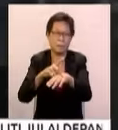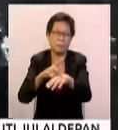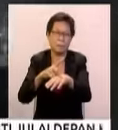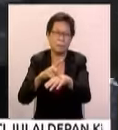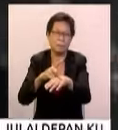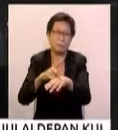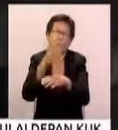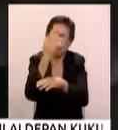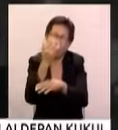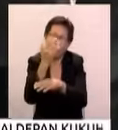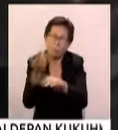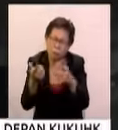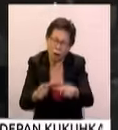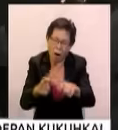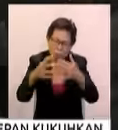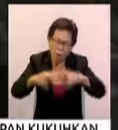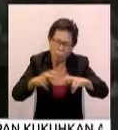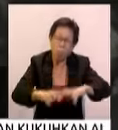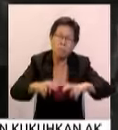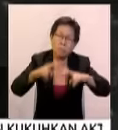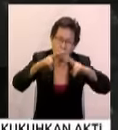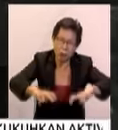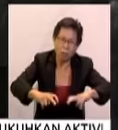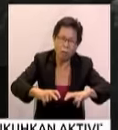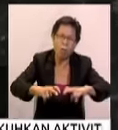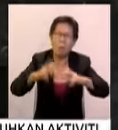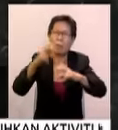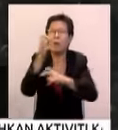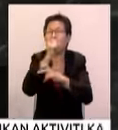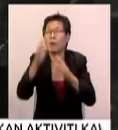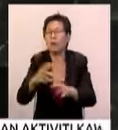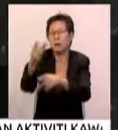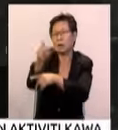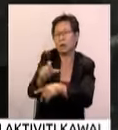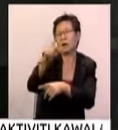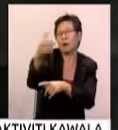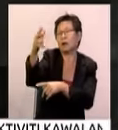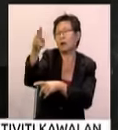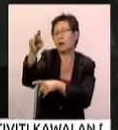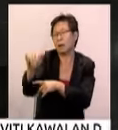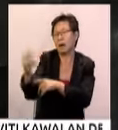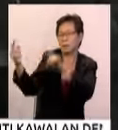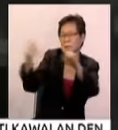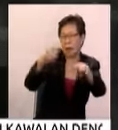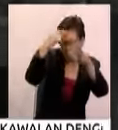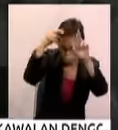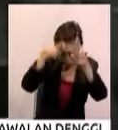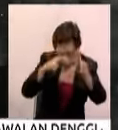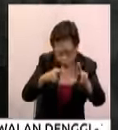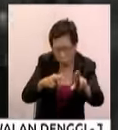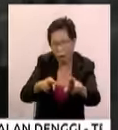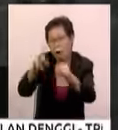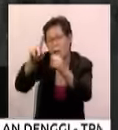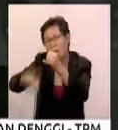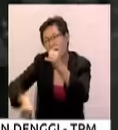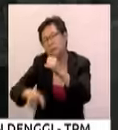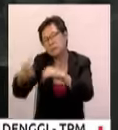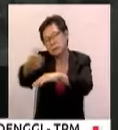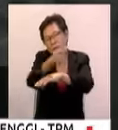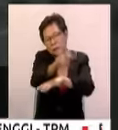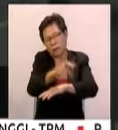kejadian masih disiasat. Ratusan peminat penyanyi yang pernah dicalon bagi anugerah Grammy hadir memberikan penghormatan terakhir. Hussle ditembak